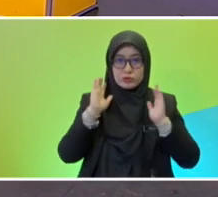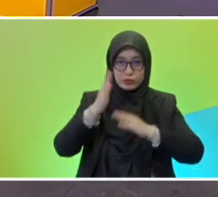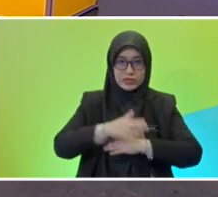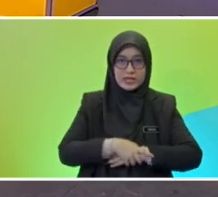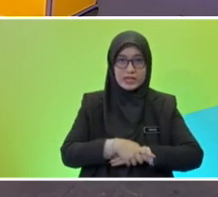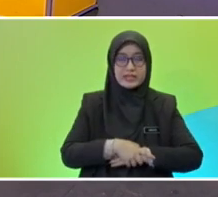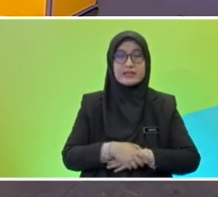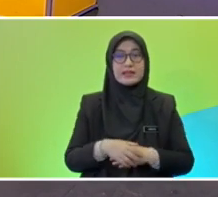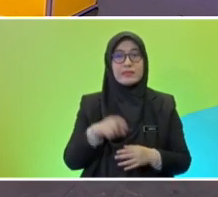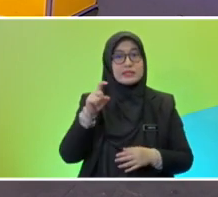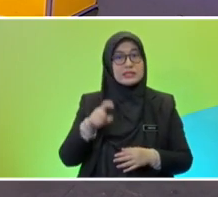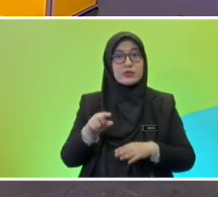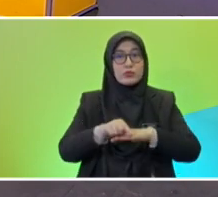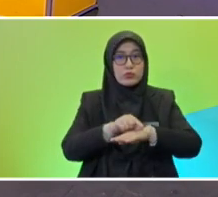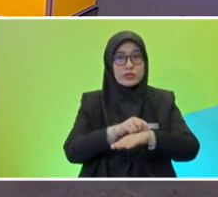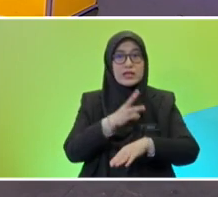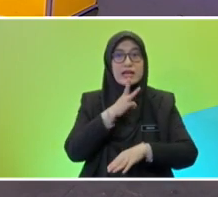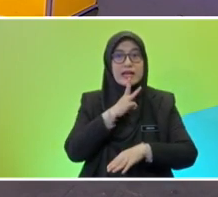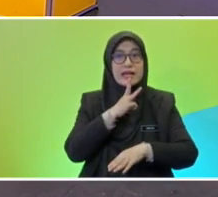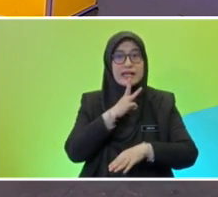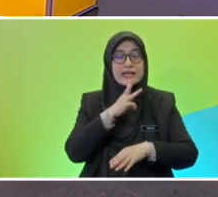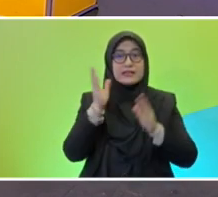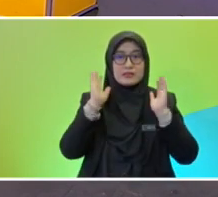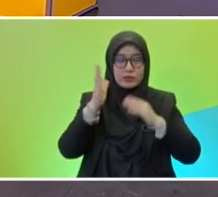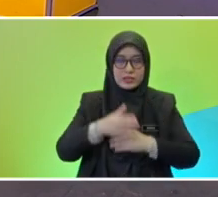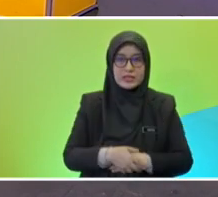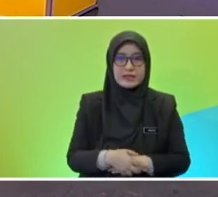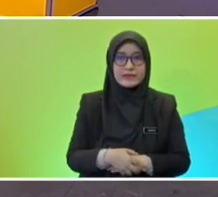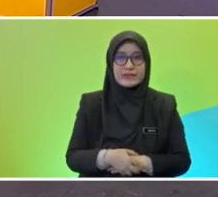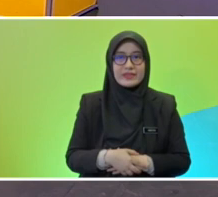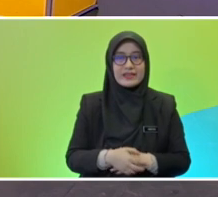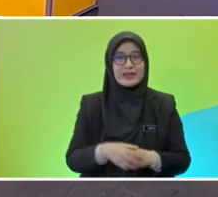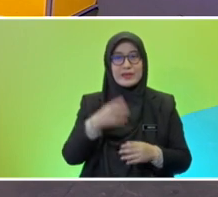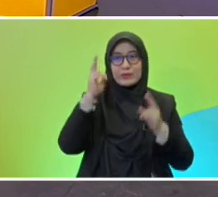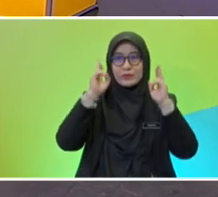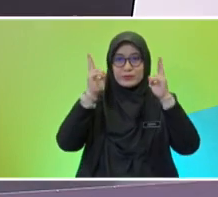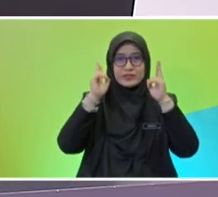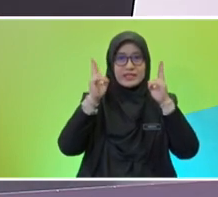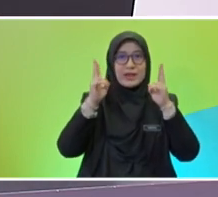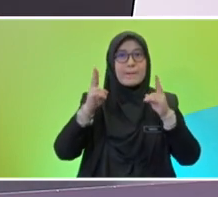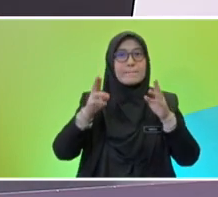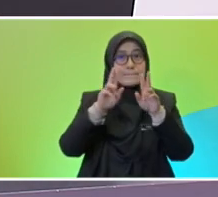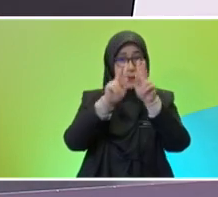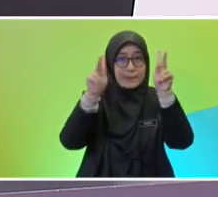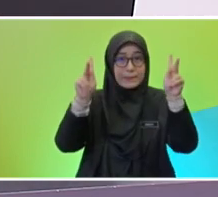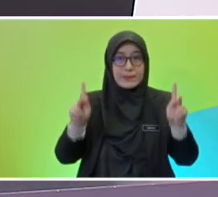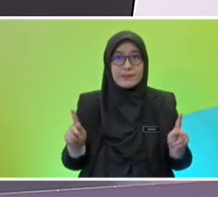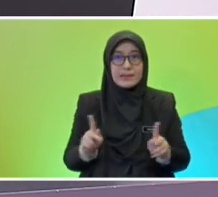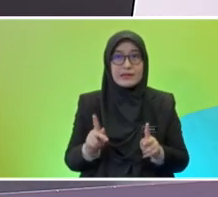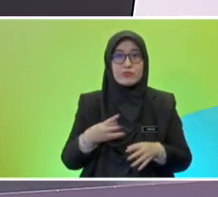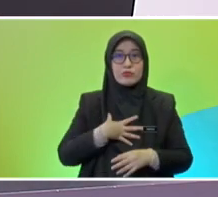dari tadi beban putih ini juga belakang kita kegunaannya ampun Ustaz sebenarnya Ustaz buat